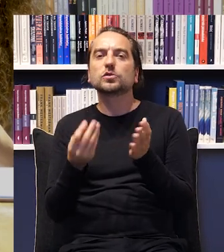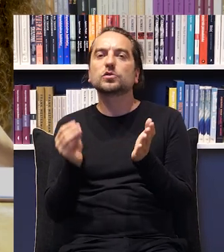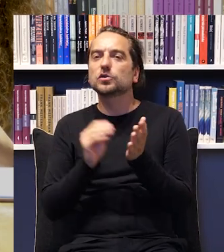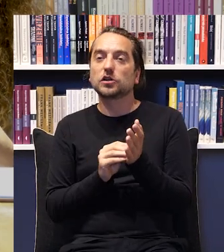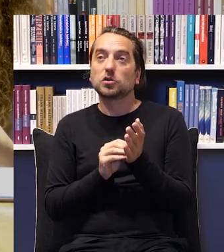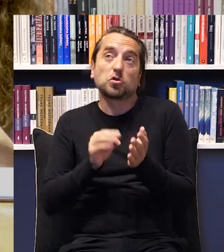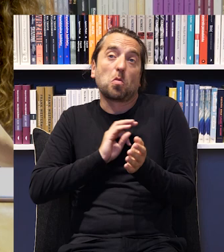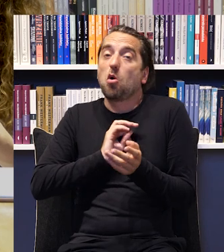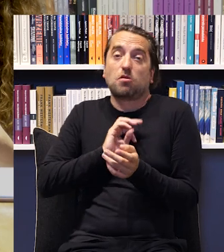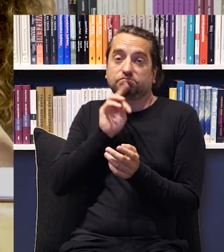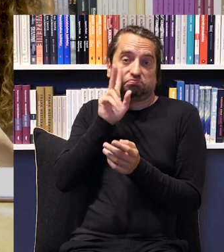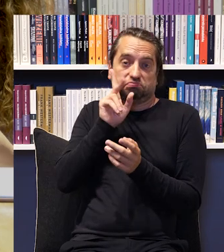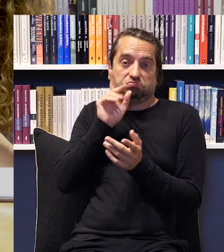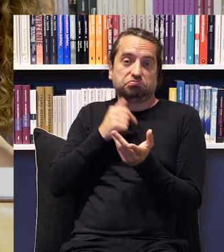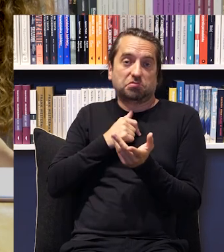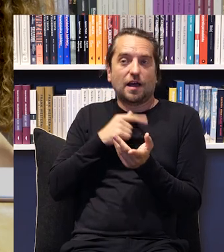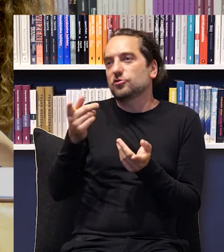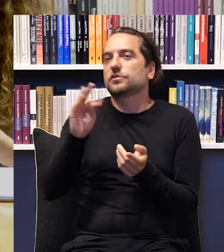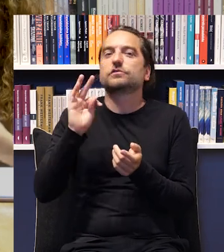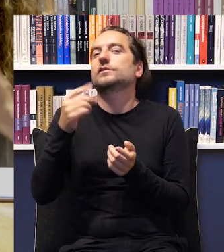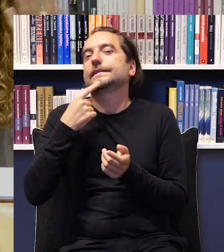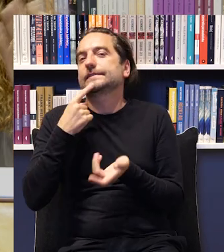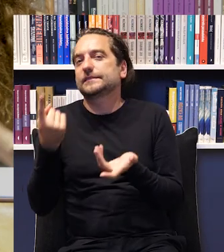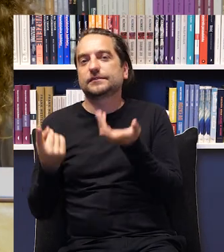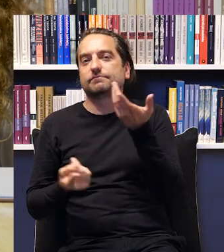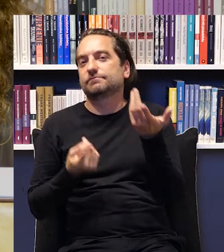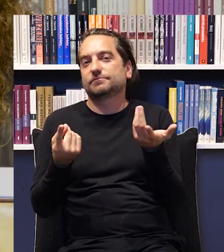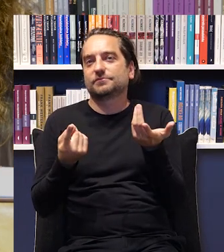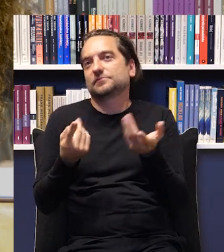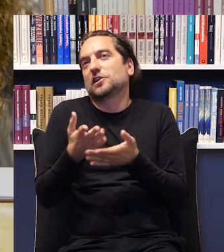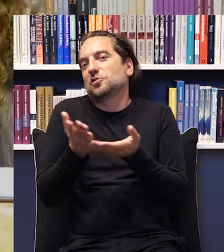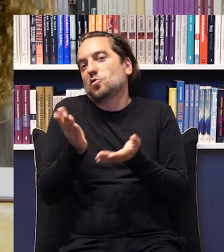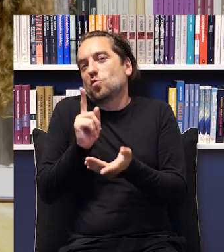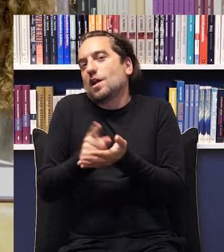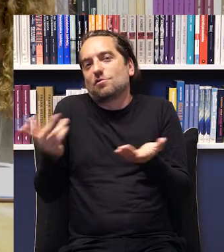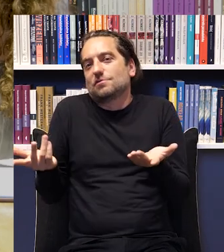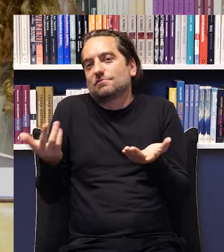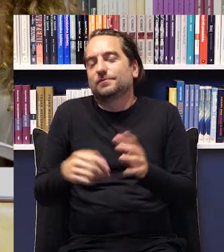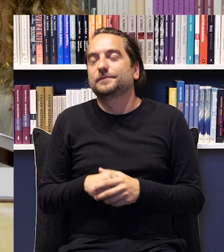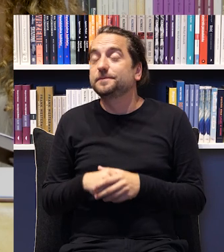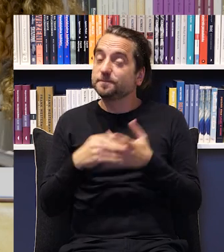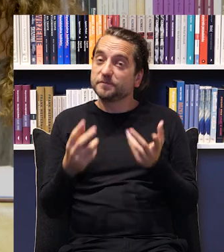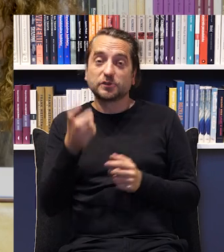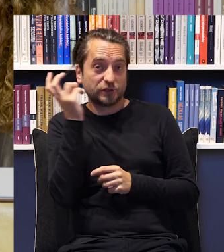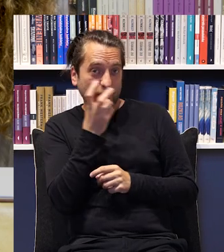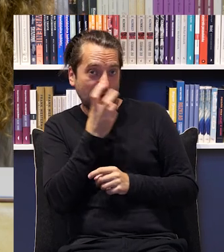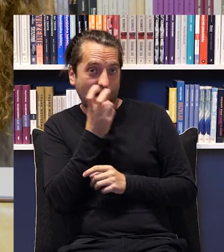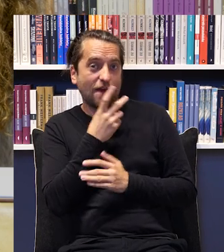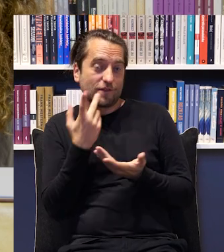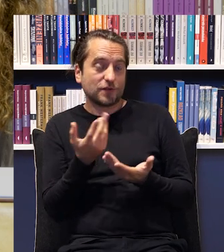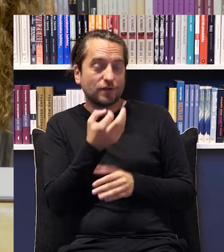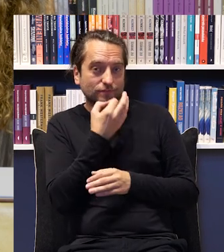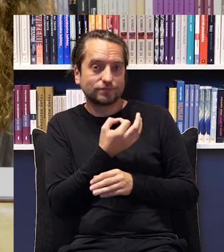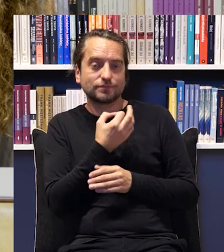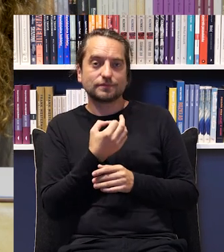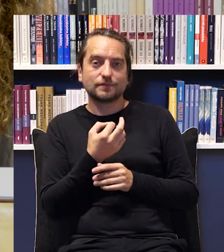moja interpretacja, a może ten język tak ci po prostu wyszedł. Wiesz co, to jest ciekawe też dlatego, że